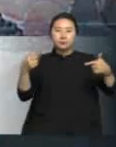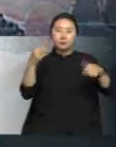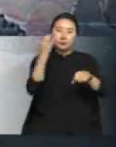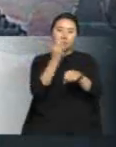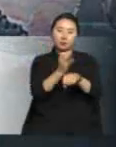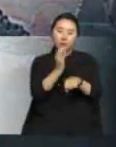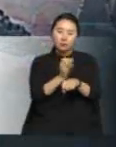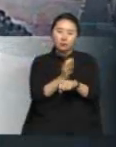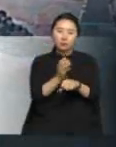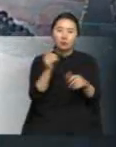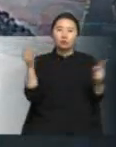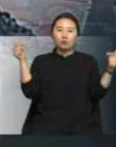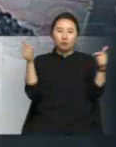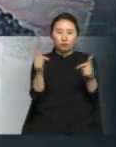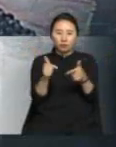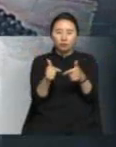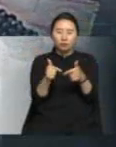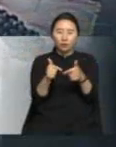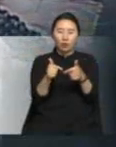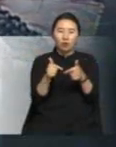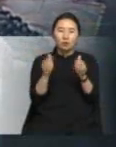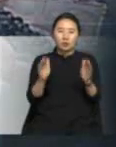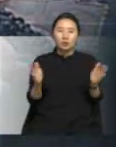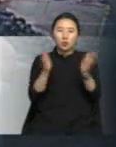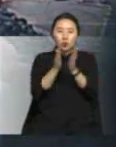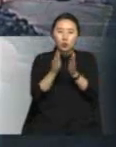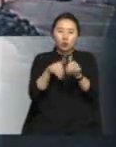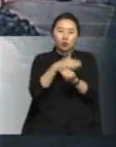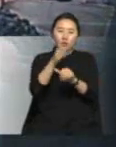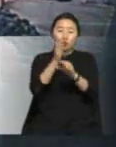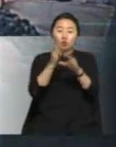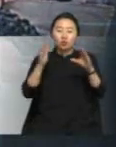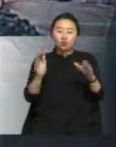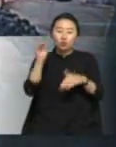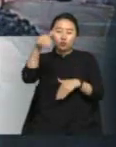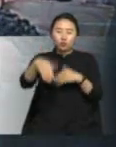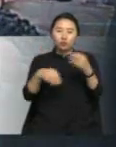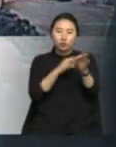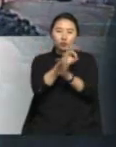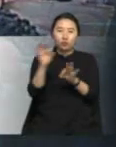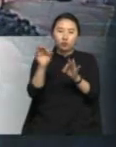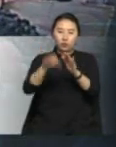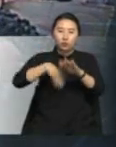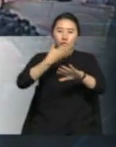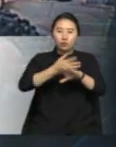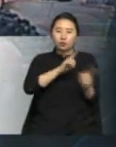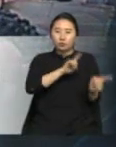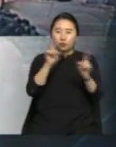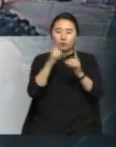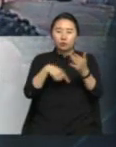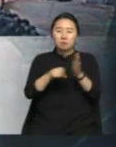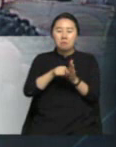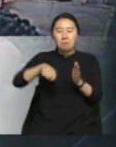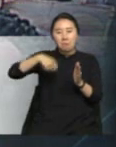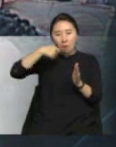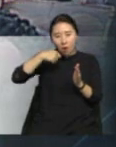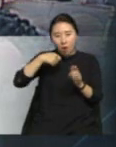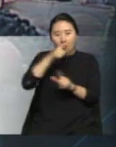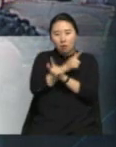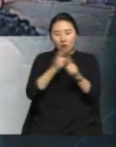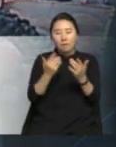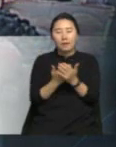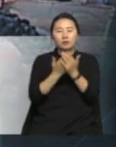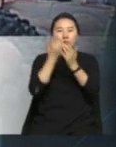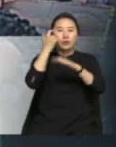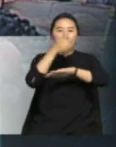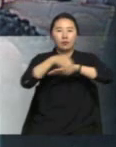등의 변화로 점차 설 곳을 잃어가고 있는데요. 중구가 침체된 상권을 획기적으로 살리기 위해 먹거리를 앞세운